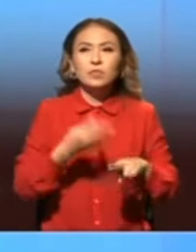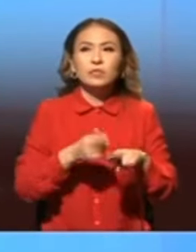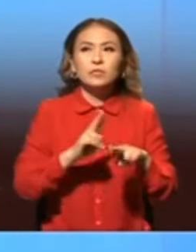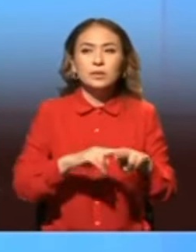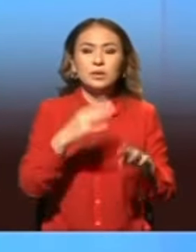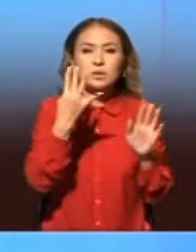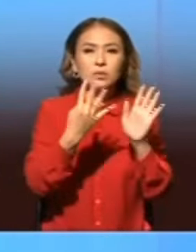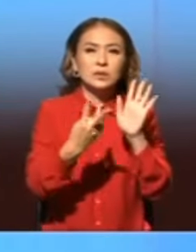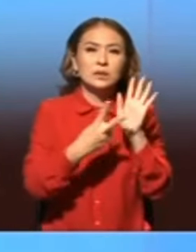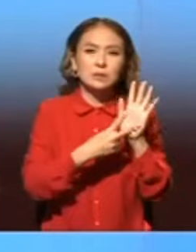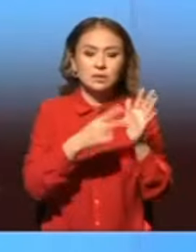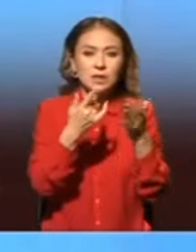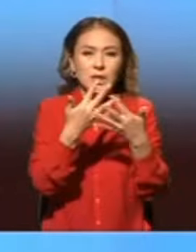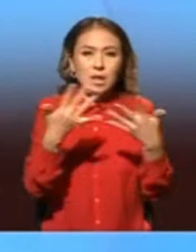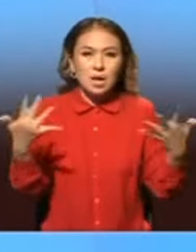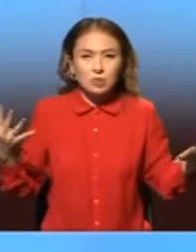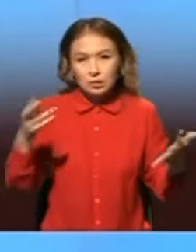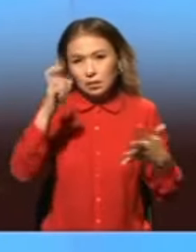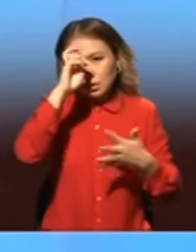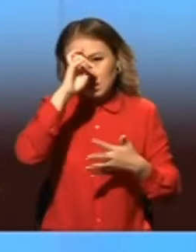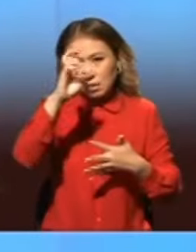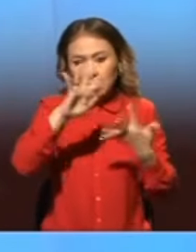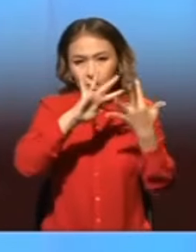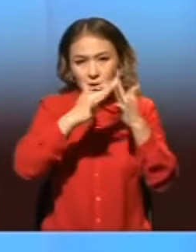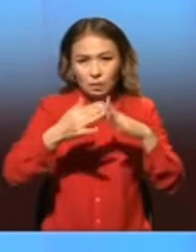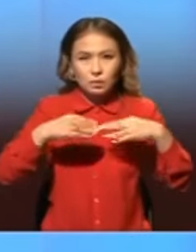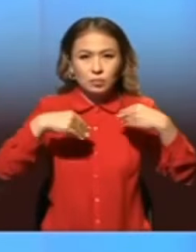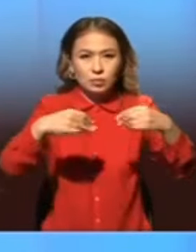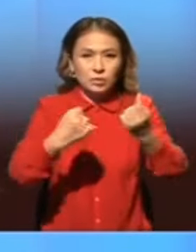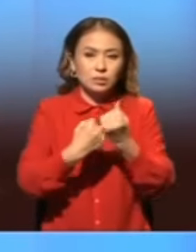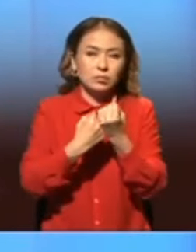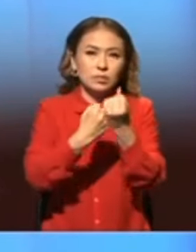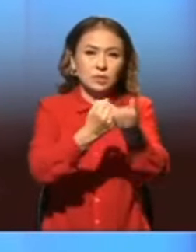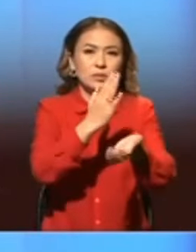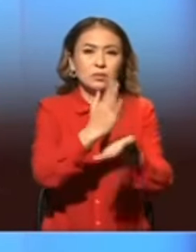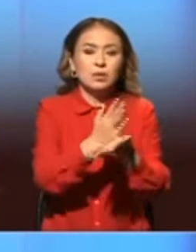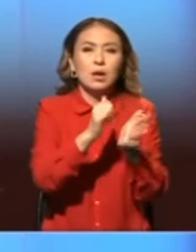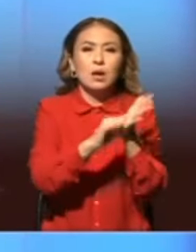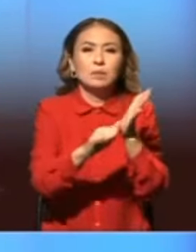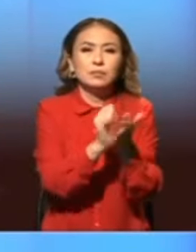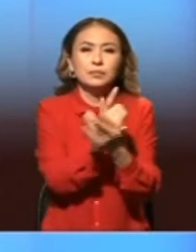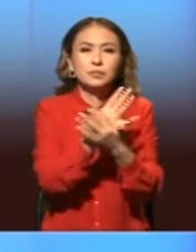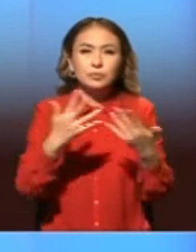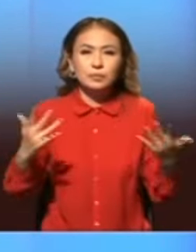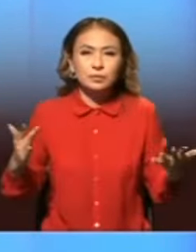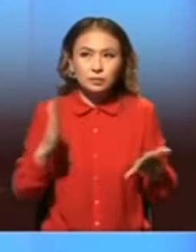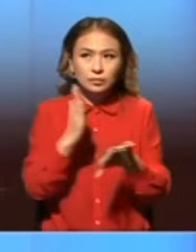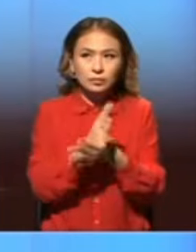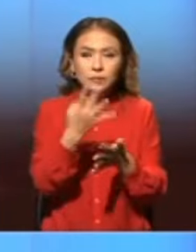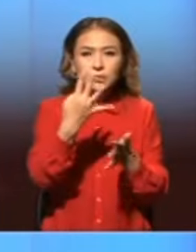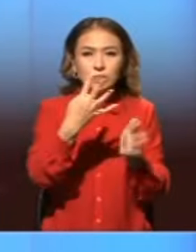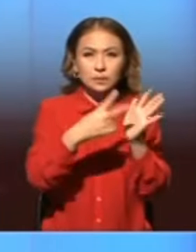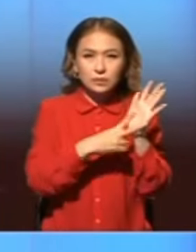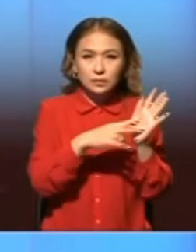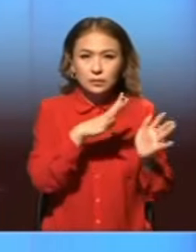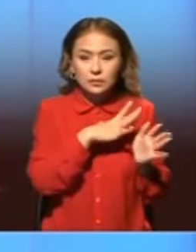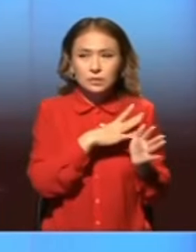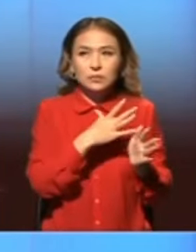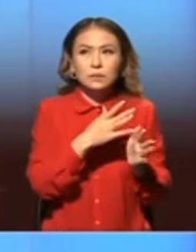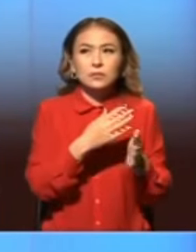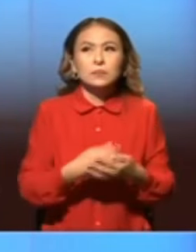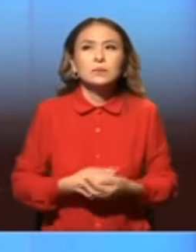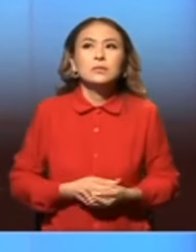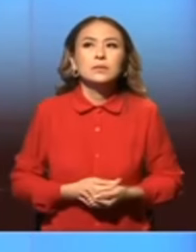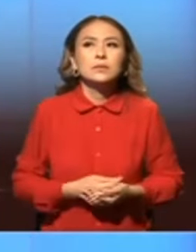болса 47 түрі болды мемлекеттік ауыл шаруашылық саласы мемлекеттік қолдау. 65 түрі болған. 65 түрі де болды, 47 болды, қазір қанша болды?